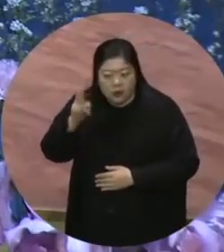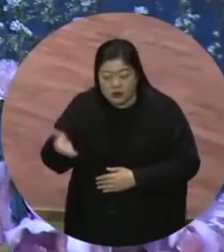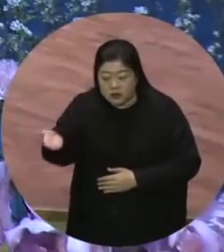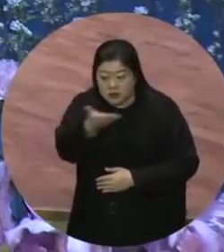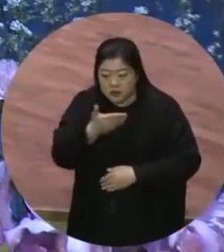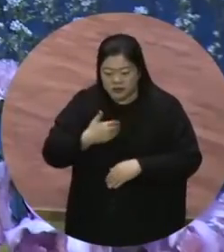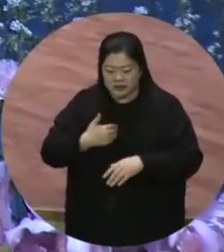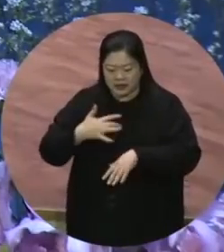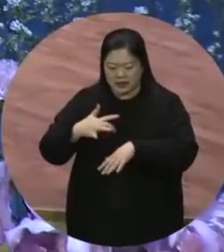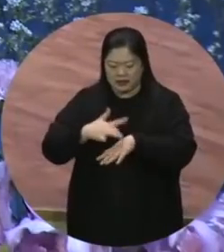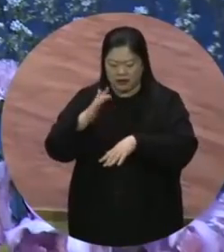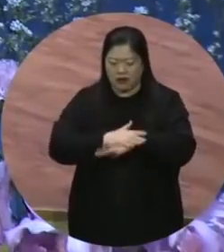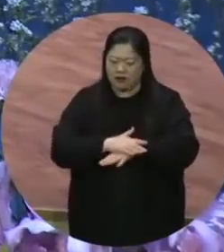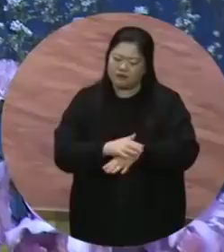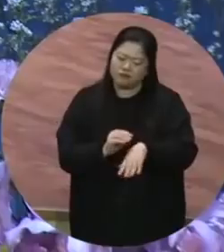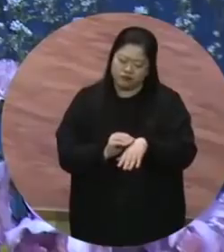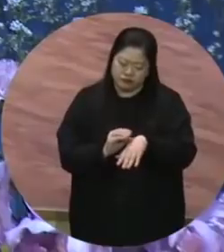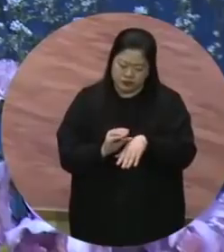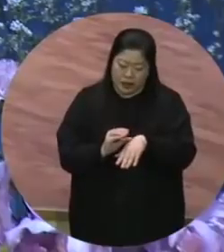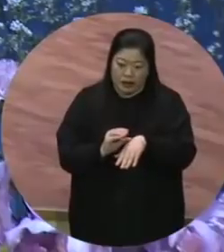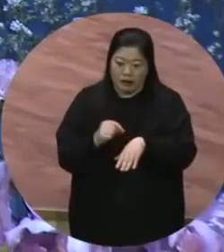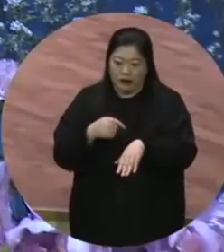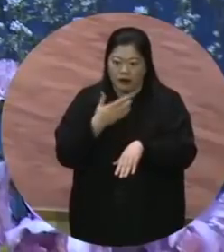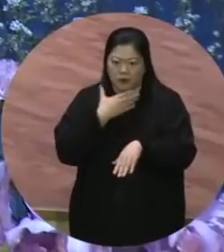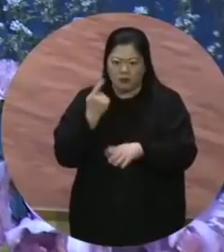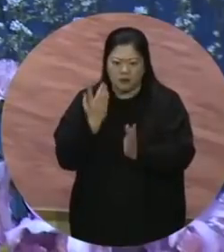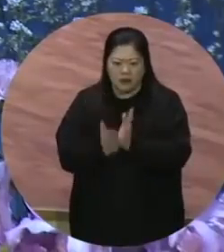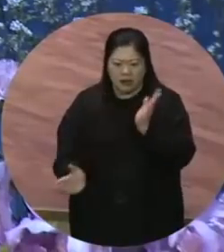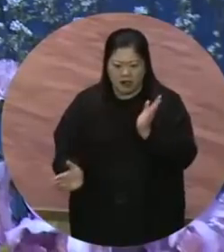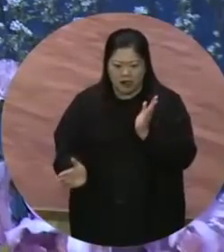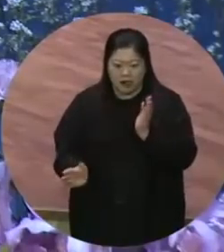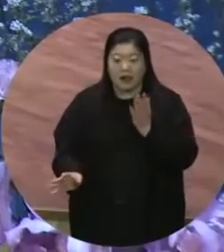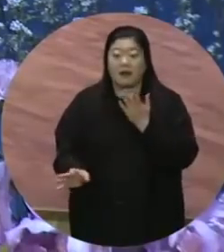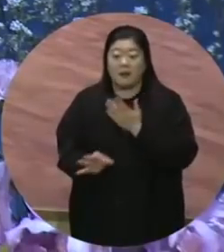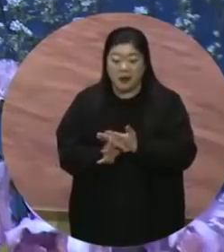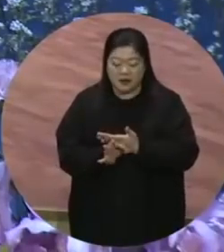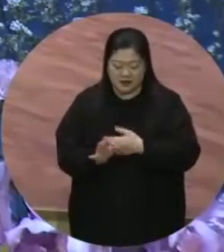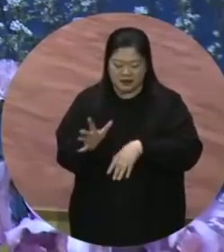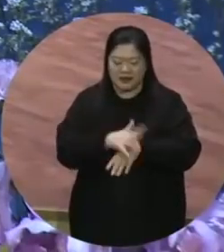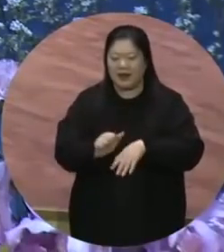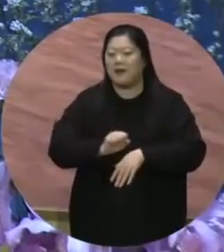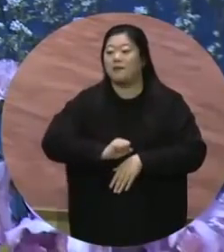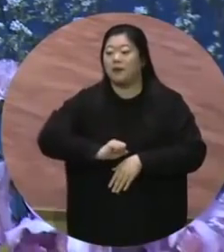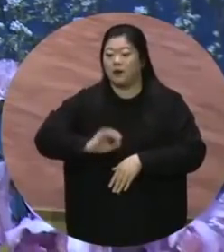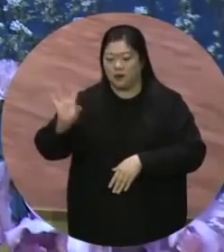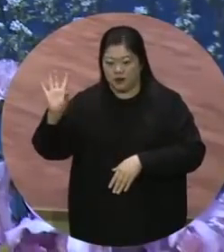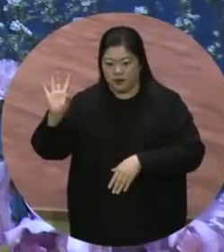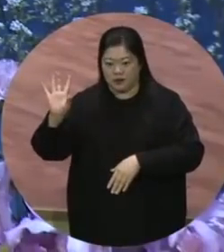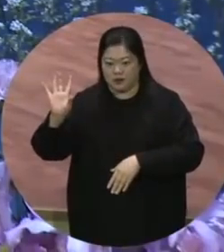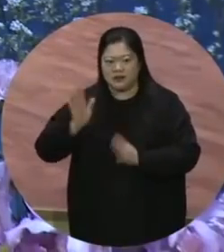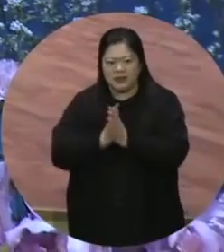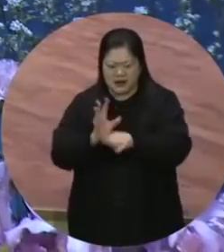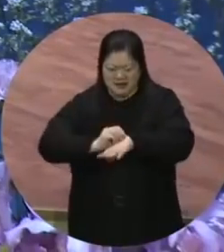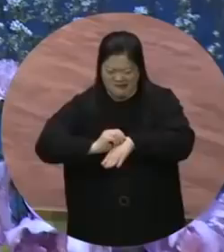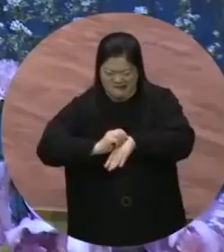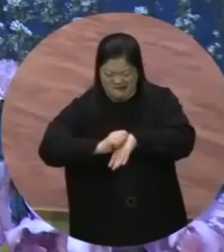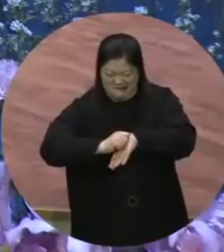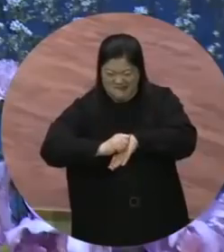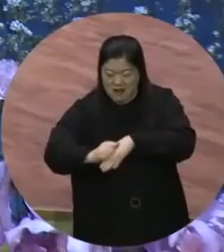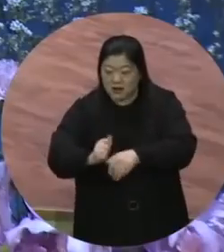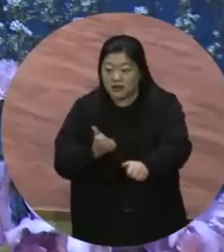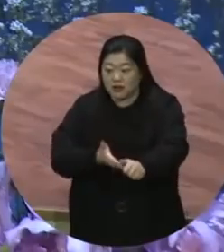이 비복음적인 예틀을 이제 완전히 깨고 깨세요. 깨시기